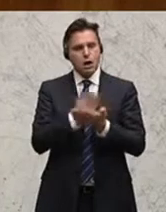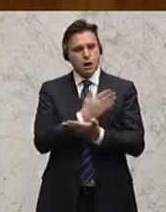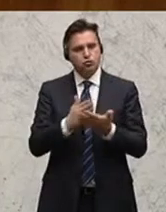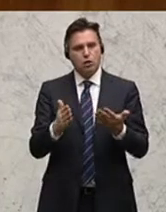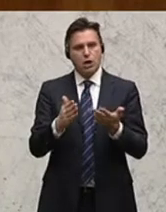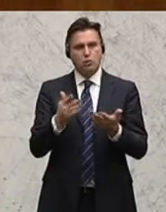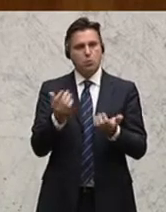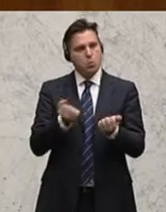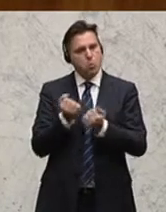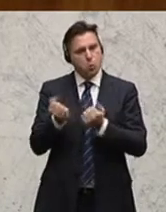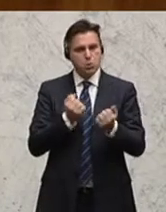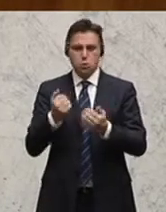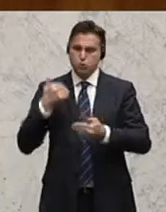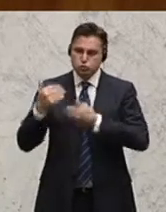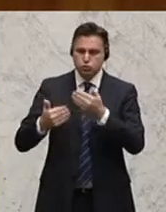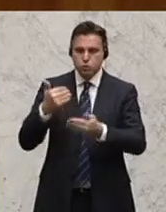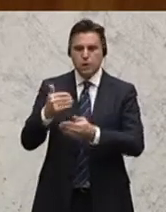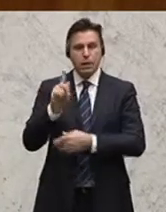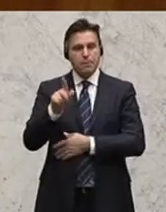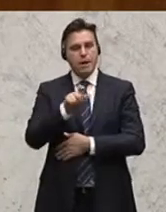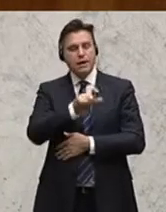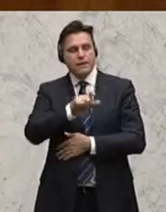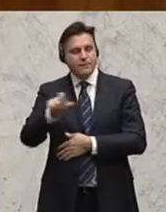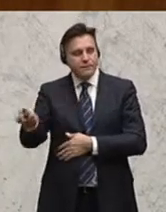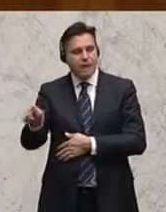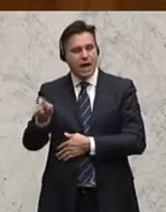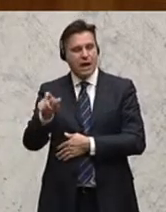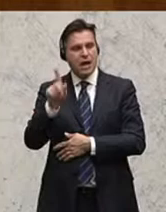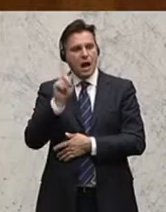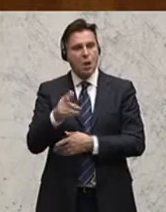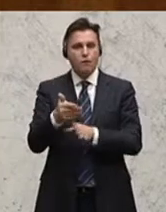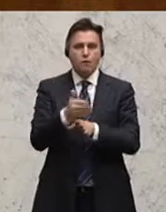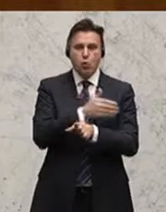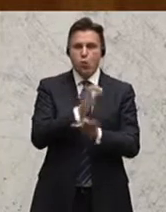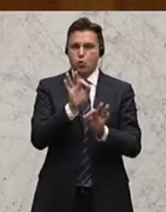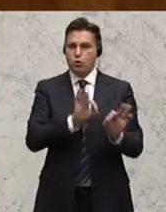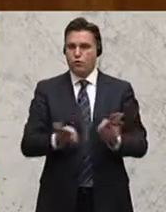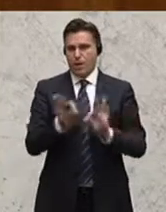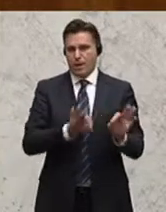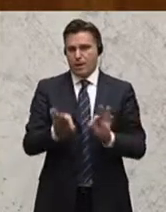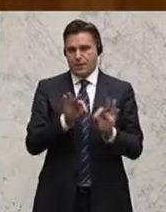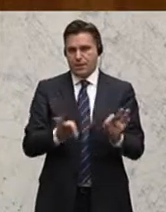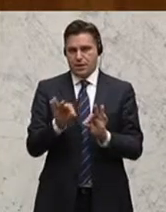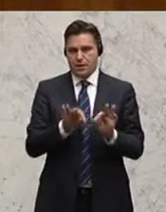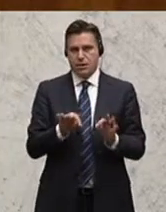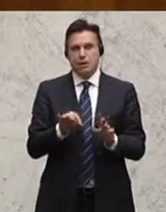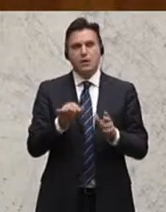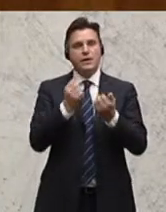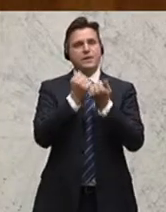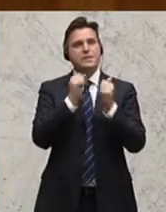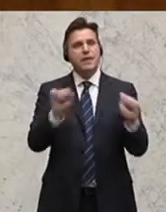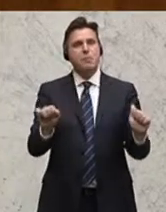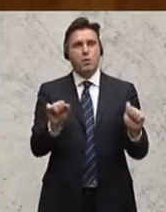politisch getragen, aber auch fachlich lange und gut vorbereitet werden. Und es gibt keine Demokratie